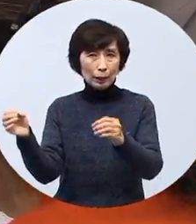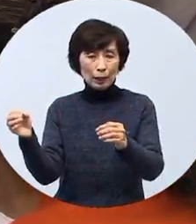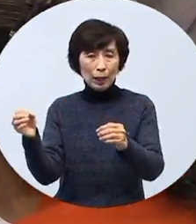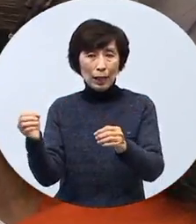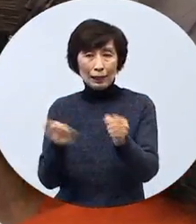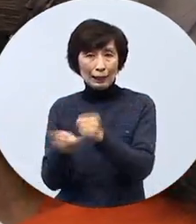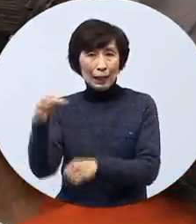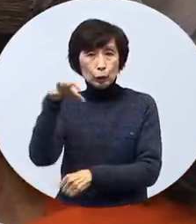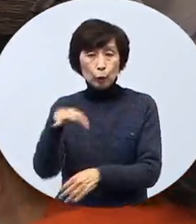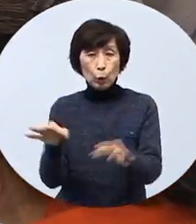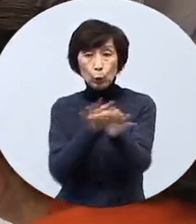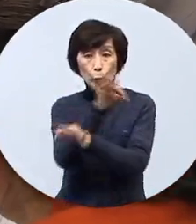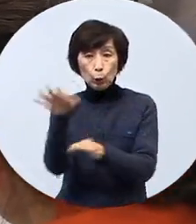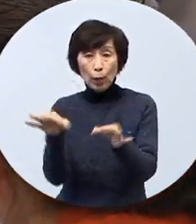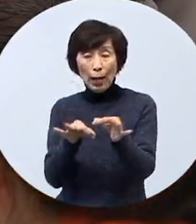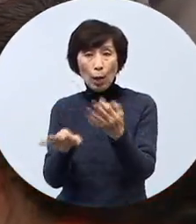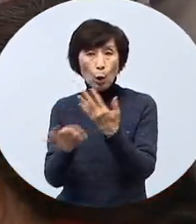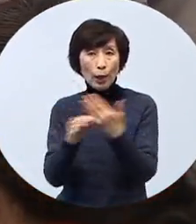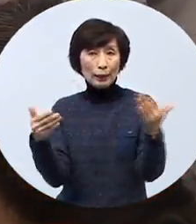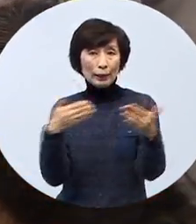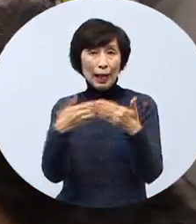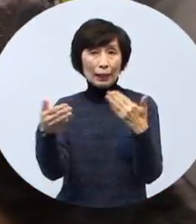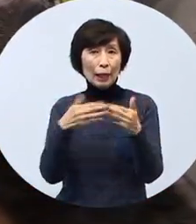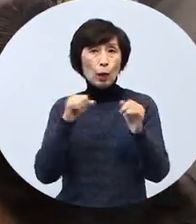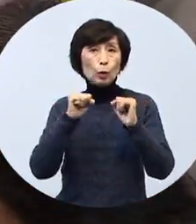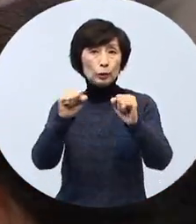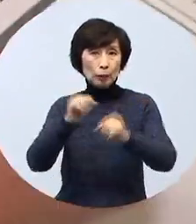疑似体験します。